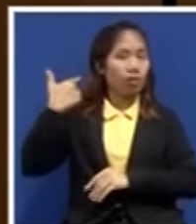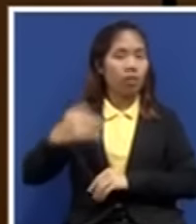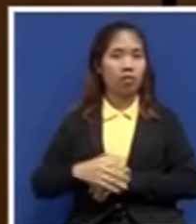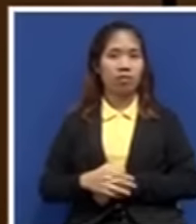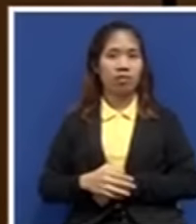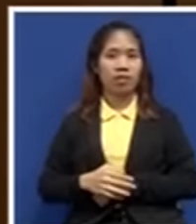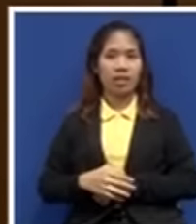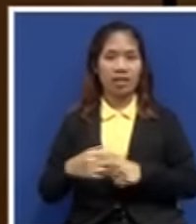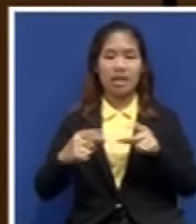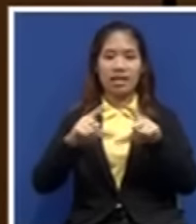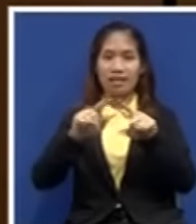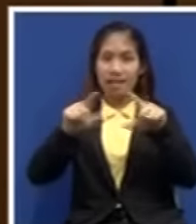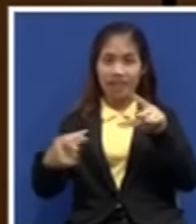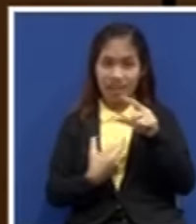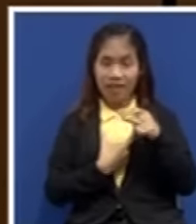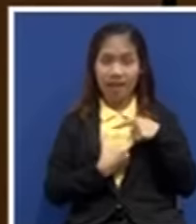ล์ท่านได้ผมก็